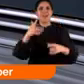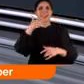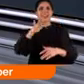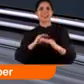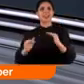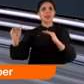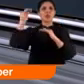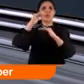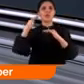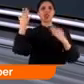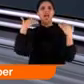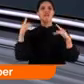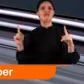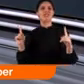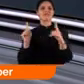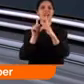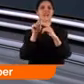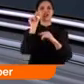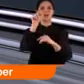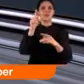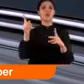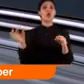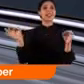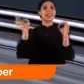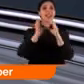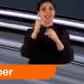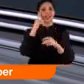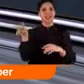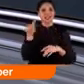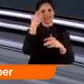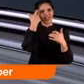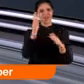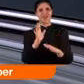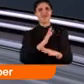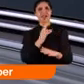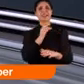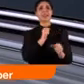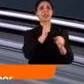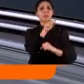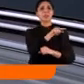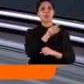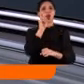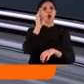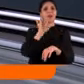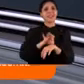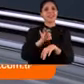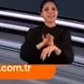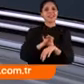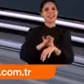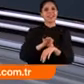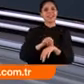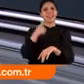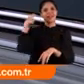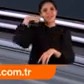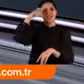geçerken havada karşılaştı. Gökyüzündeki bu tatlı tesadüf karşısında ikisi de şaşkındı elbette. Kadın pilot o romantik anların radar